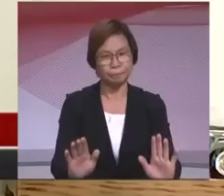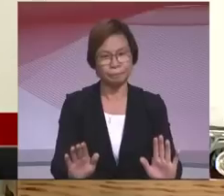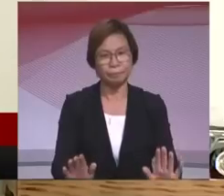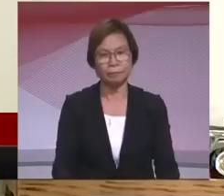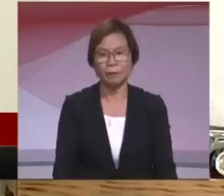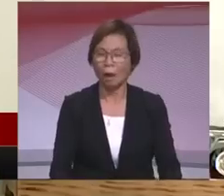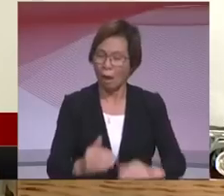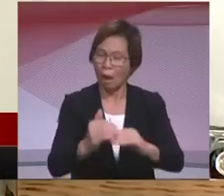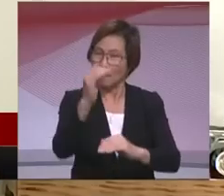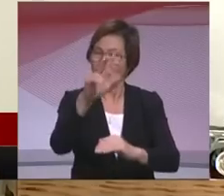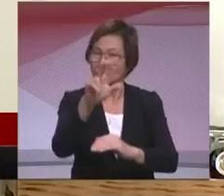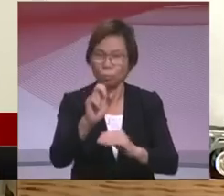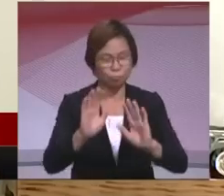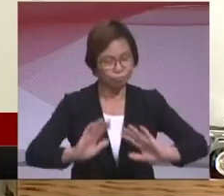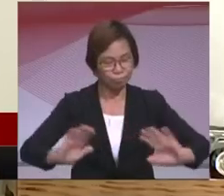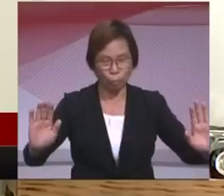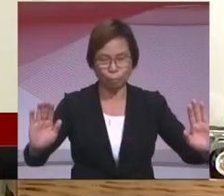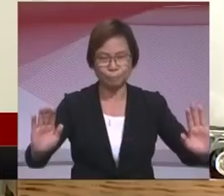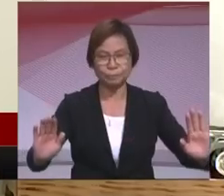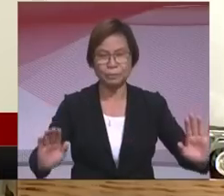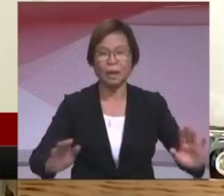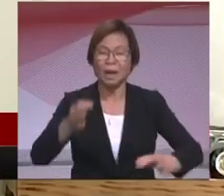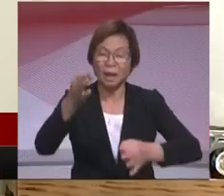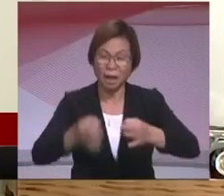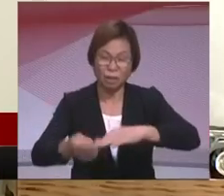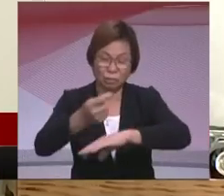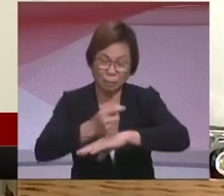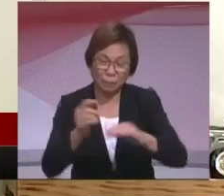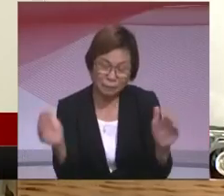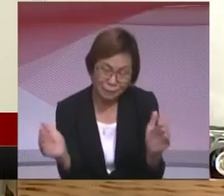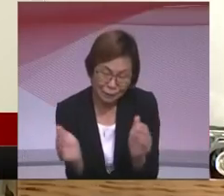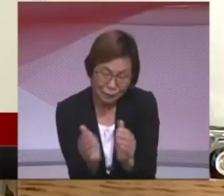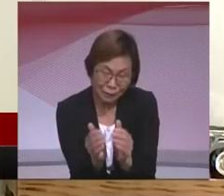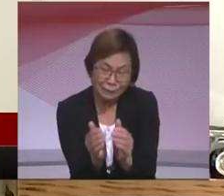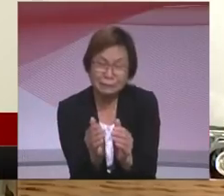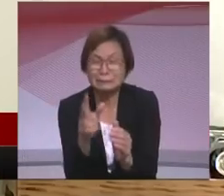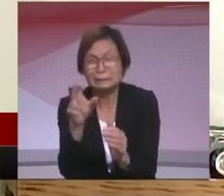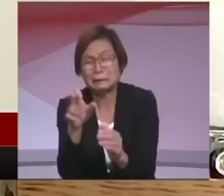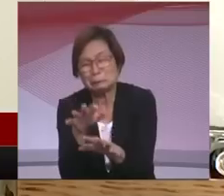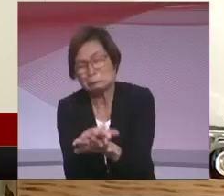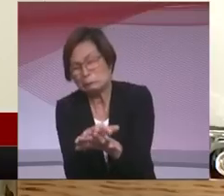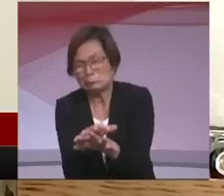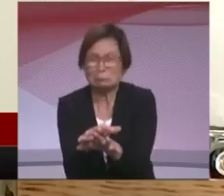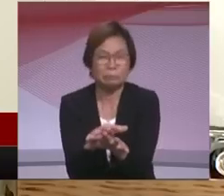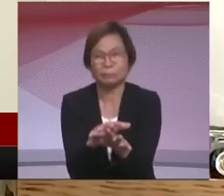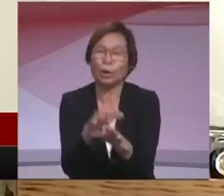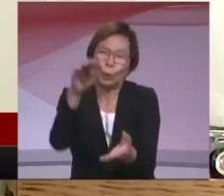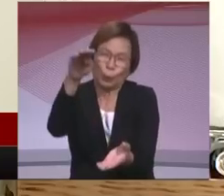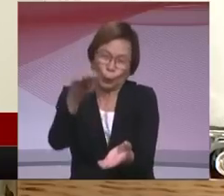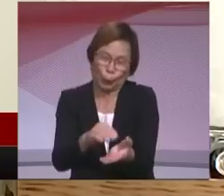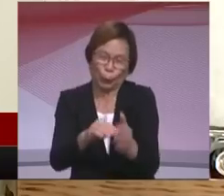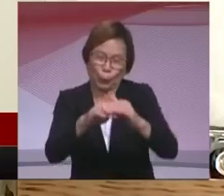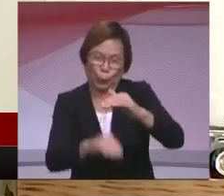Ya, maksimum 30 orang. Tapi kalau kuilnya kecil, tak muat 30 orang, jadi tak kena kurang